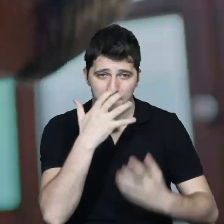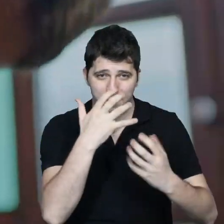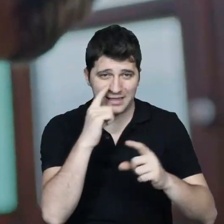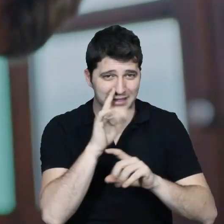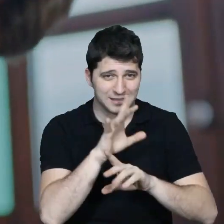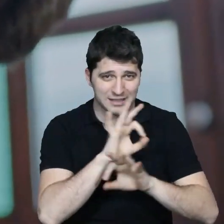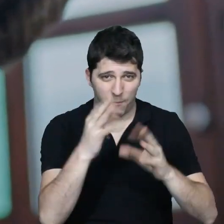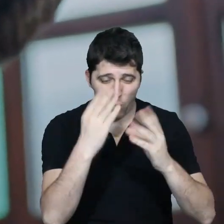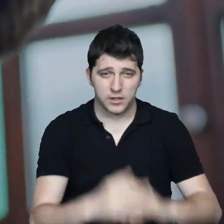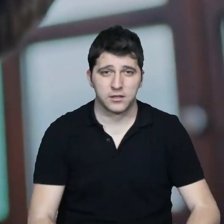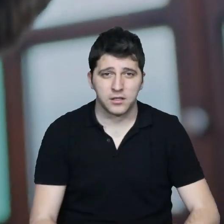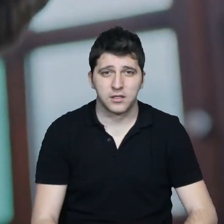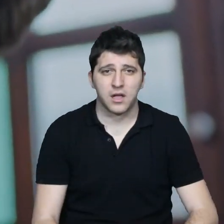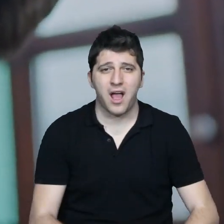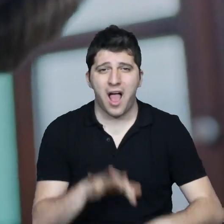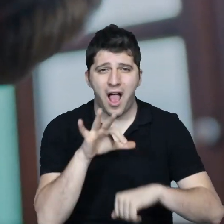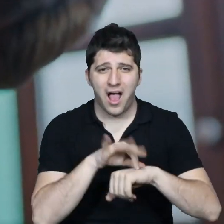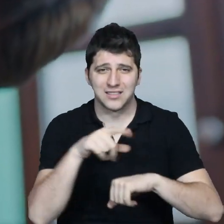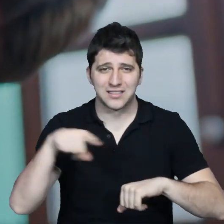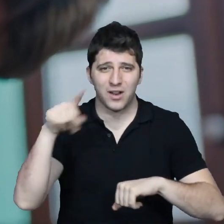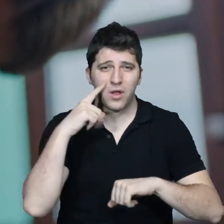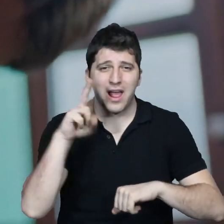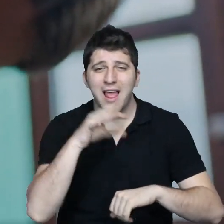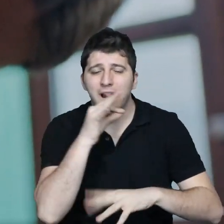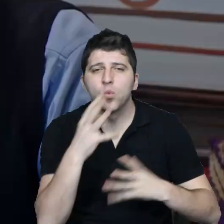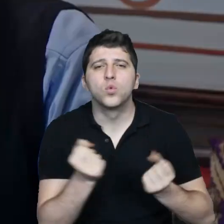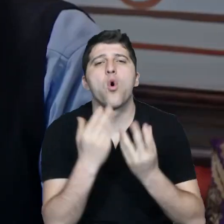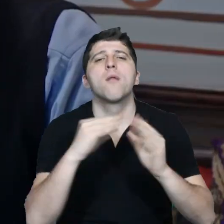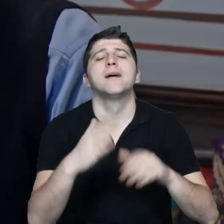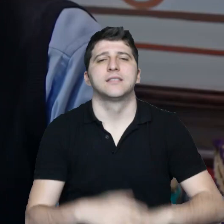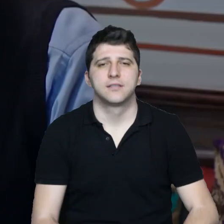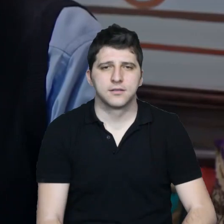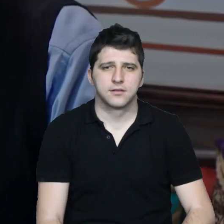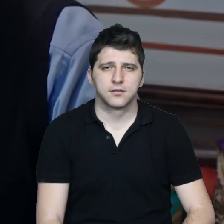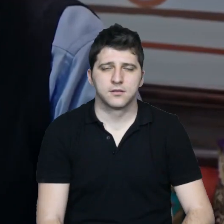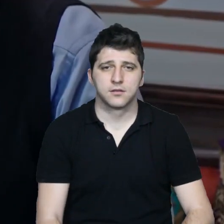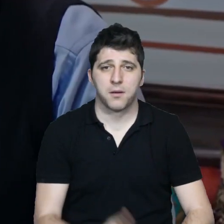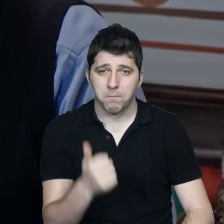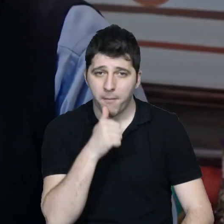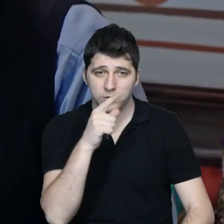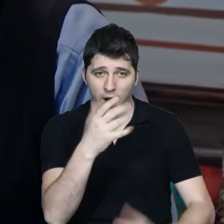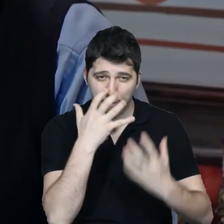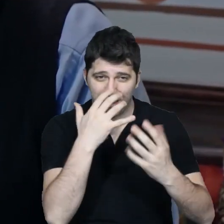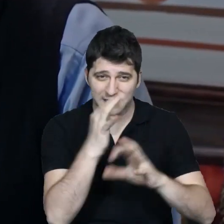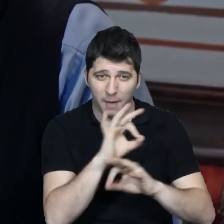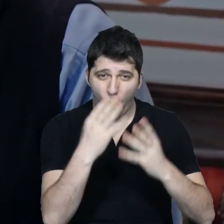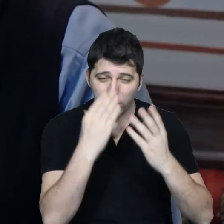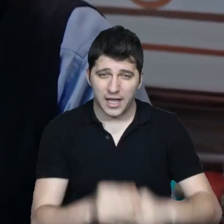bakabilseydi hastane köşelerinde ölümden dönmezdi. Babası ona